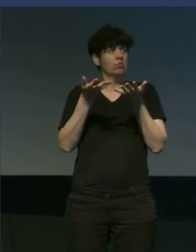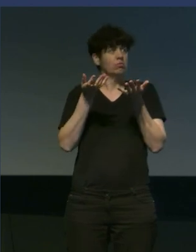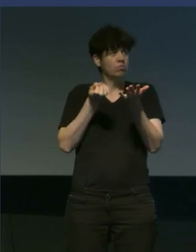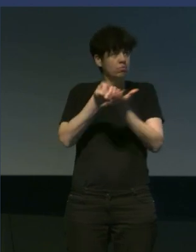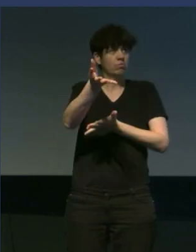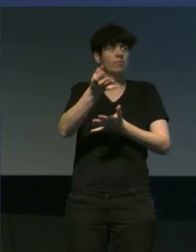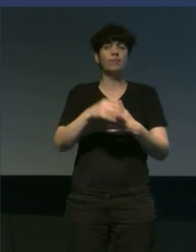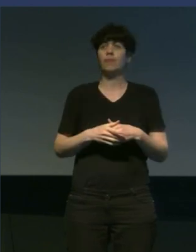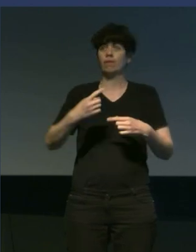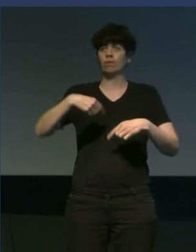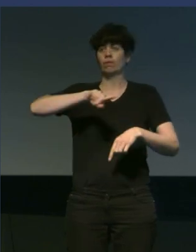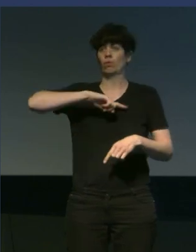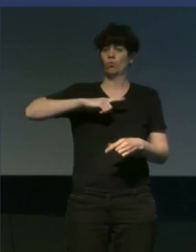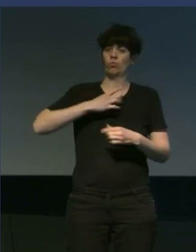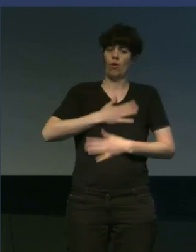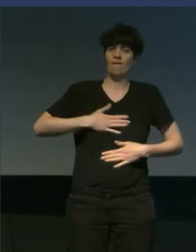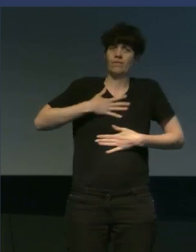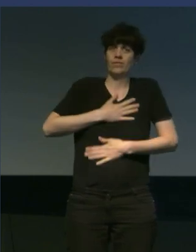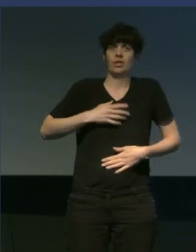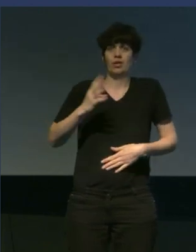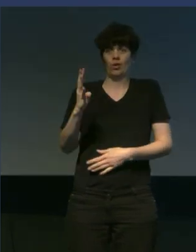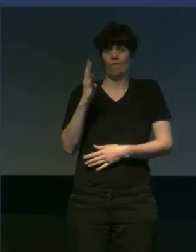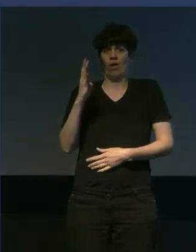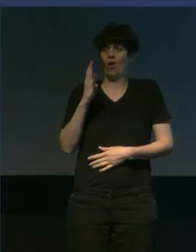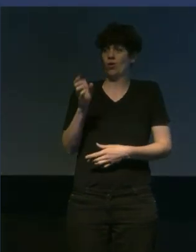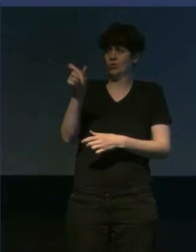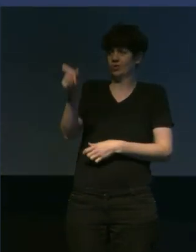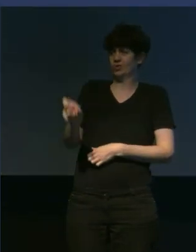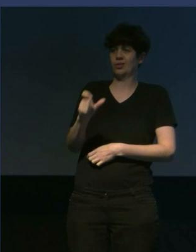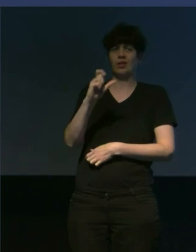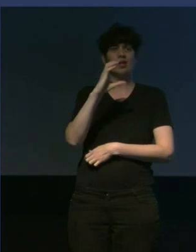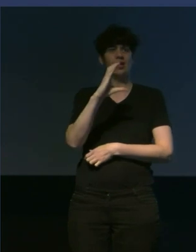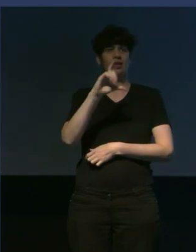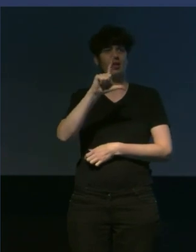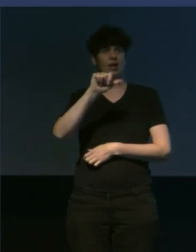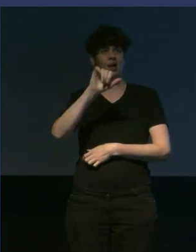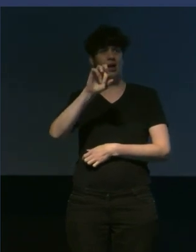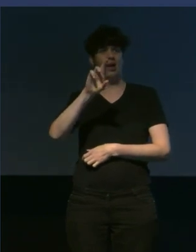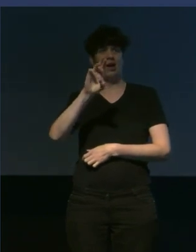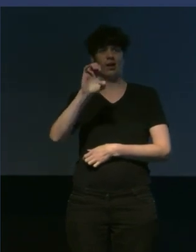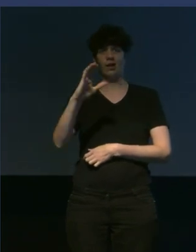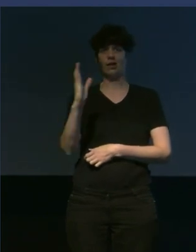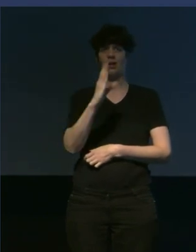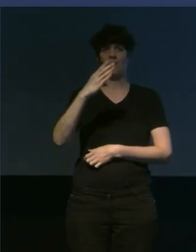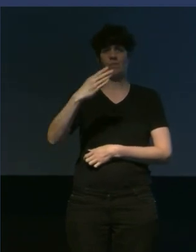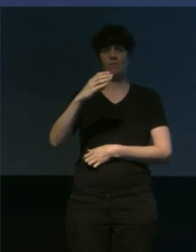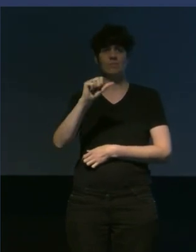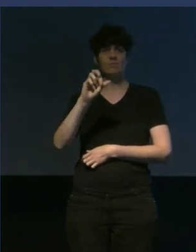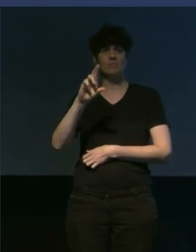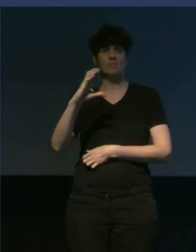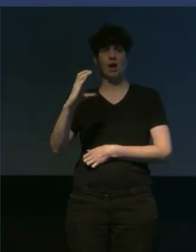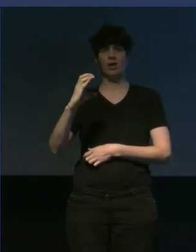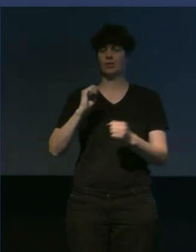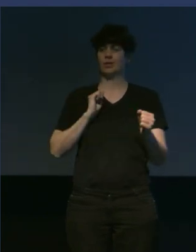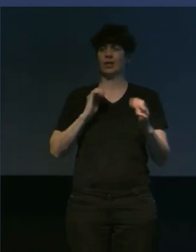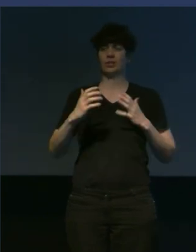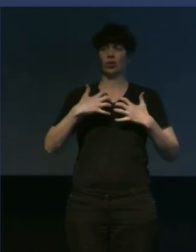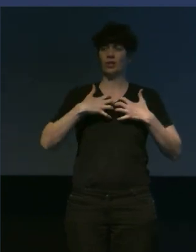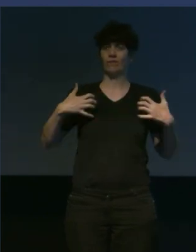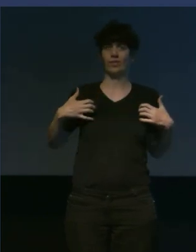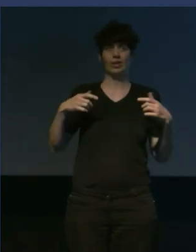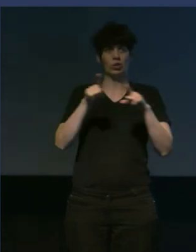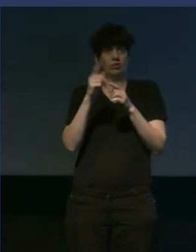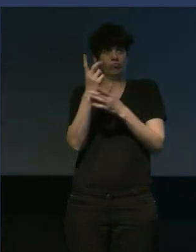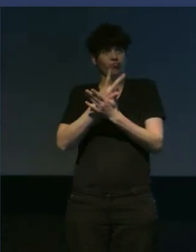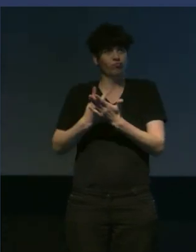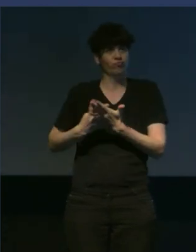est ravi donc d'accueillir Claire Marc, donc qui est facilitatrice graphique et qui va nous médiatrice scientifique et qui va nous parler justement d'un